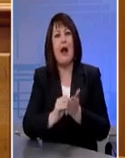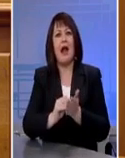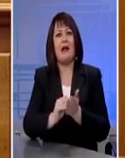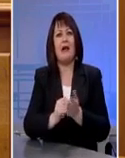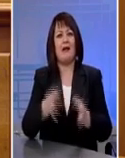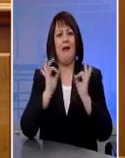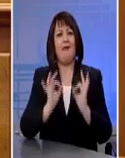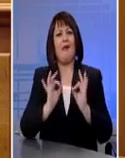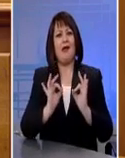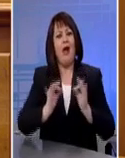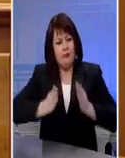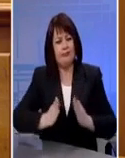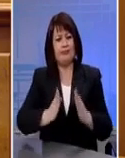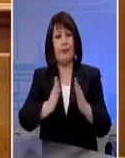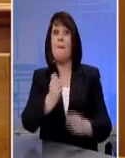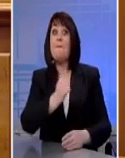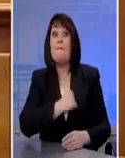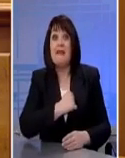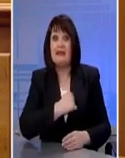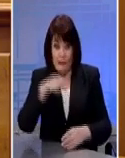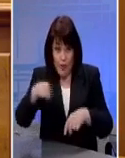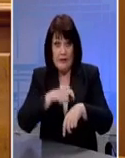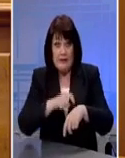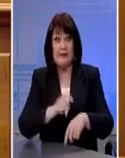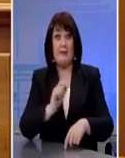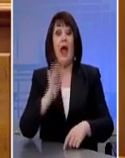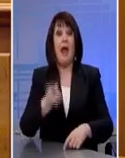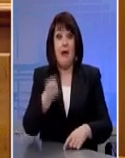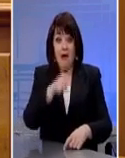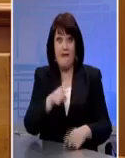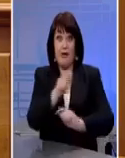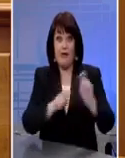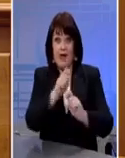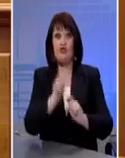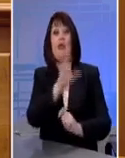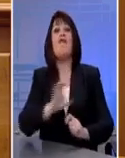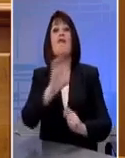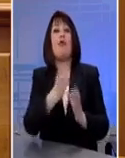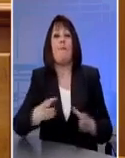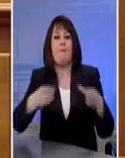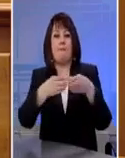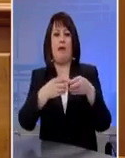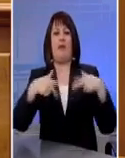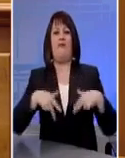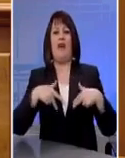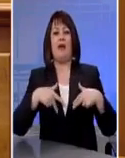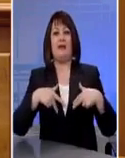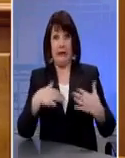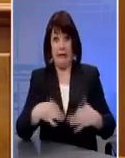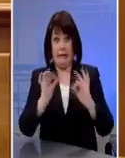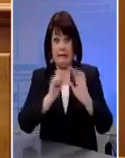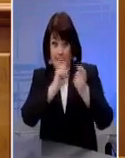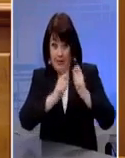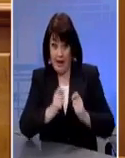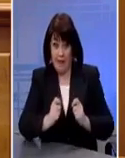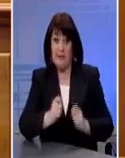φυσιολογικούς ρυθμούς. Το πιστεύω αυτό. Και τώρα, αν φτιάξουμε αύριο μια κυβέρνηση ευρωπαϊκή που ξεκινήσει τις μεταρρυθμίσεις και